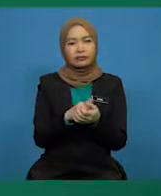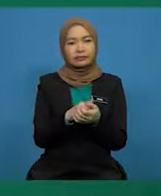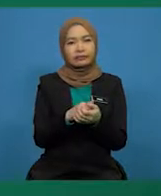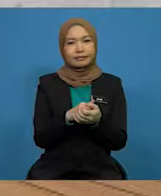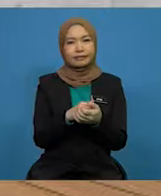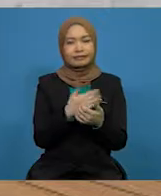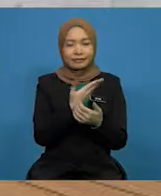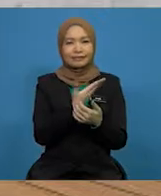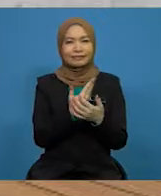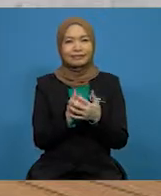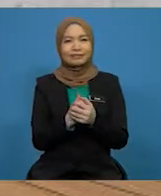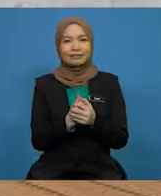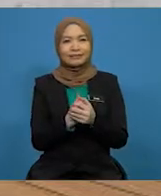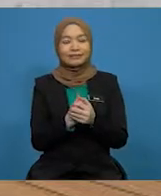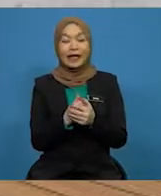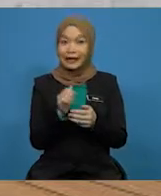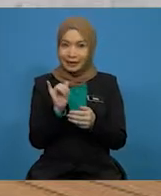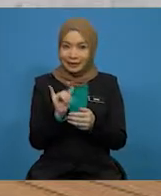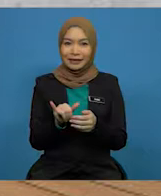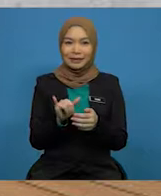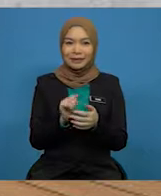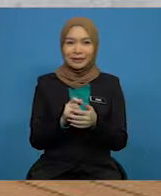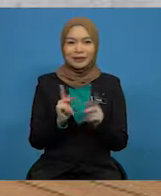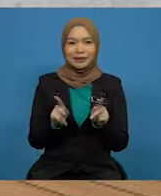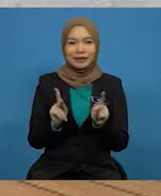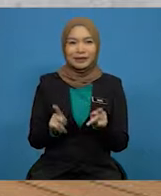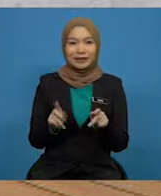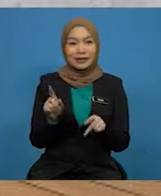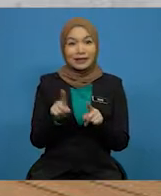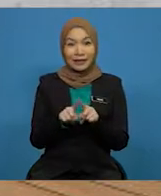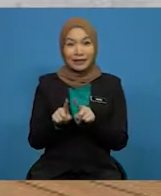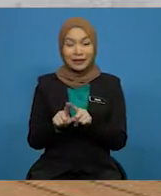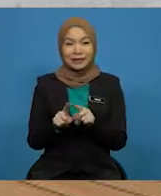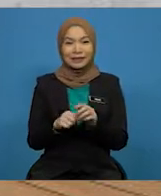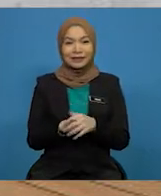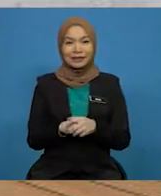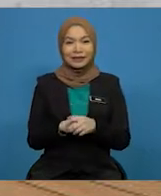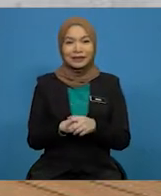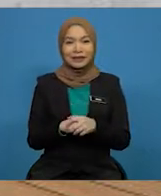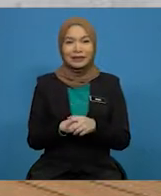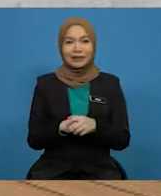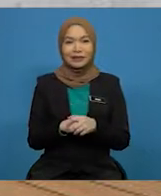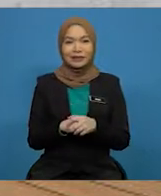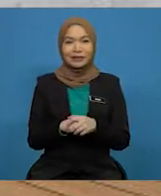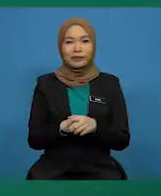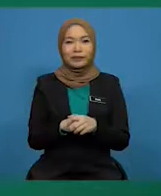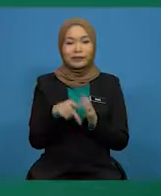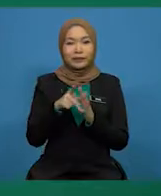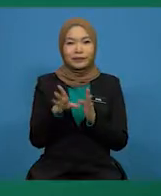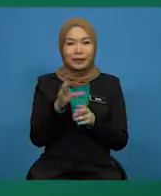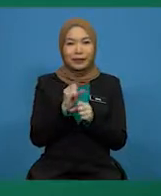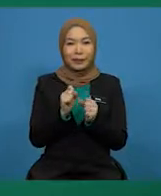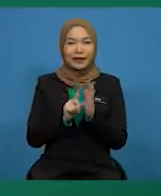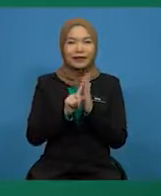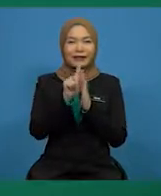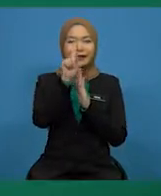niaga tadi? Ya, para pelajar, sama faktornya, iaitu faktor pendapatan. Semakin tinggi